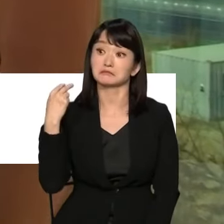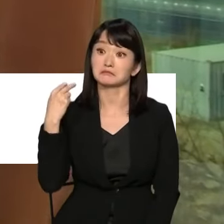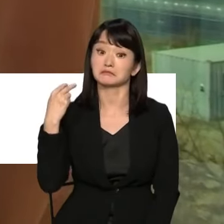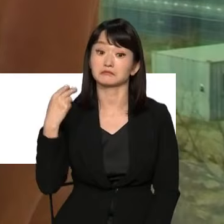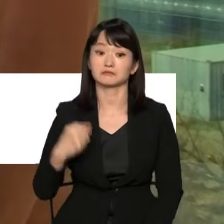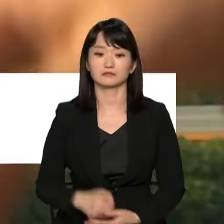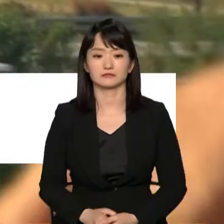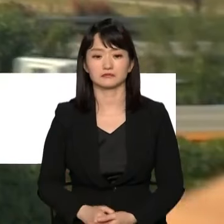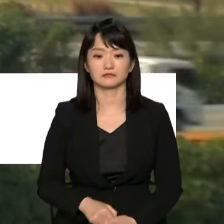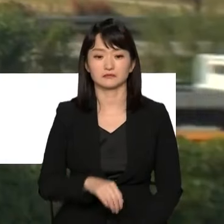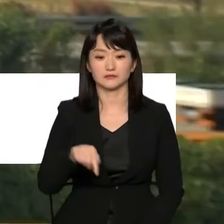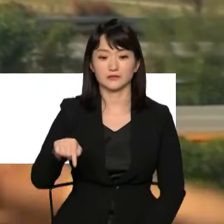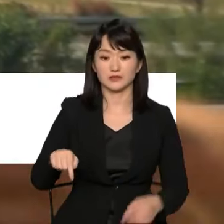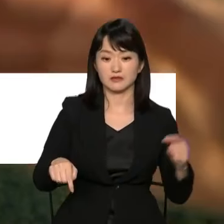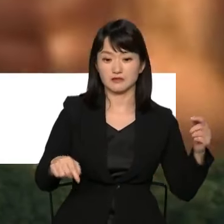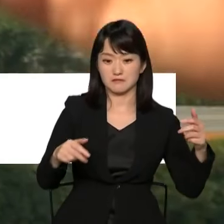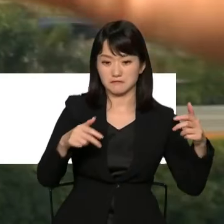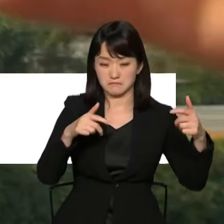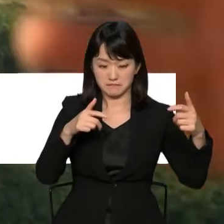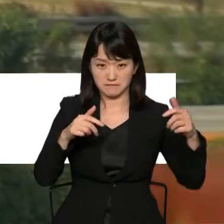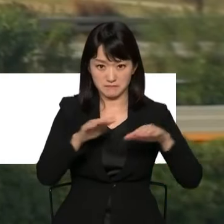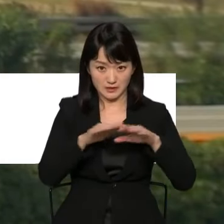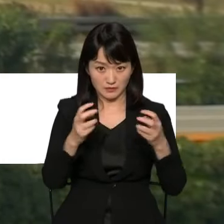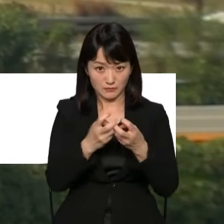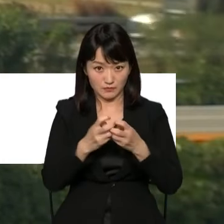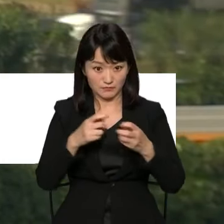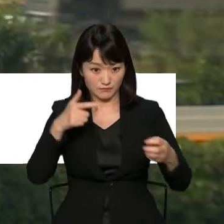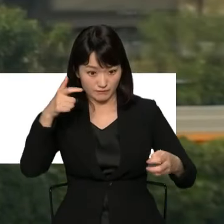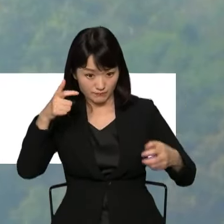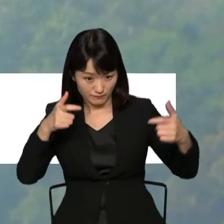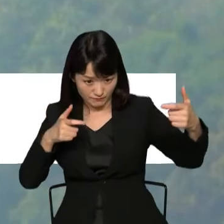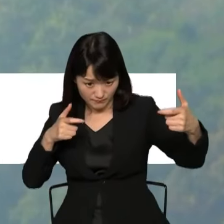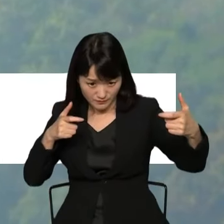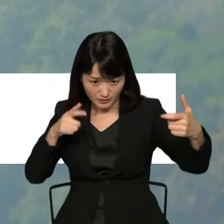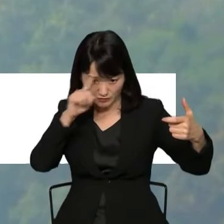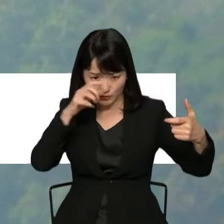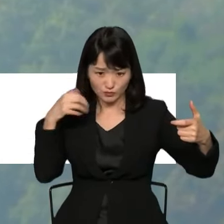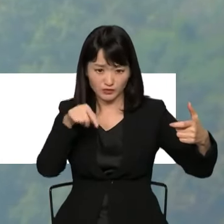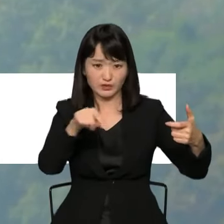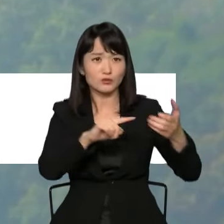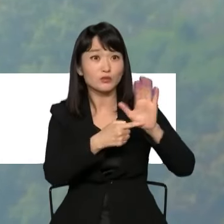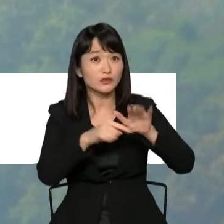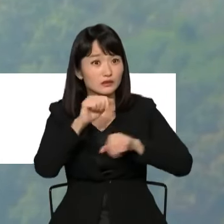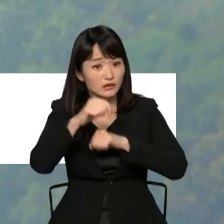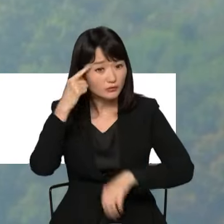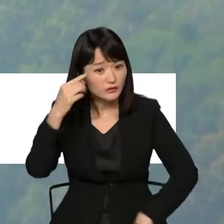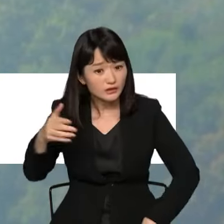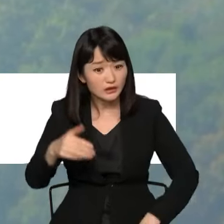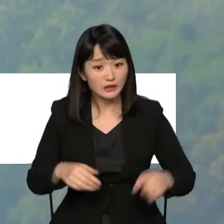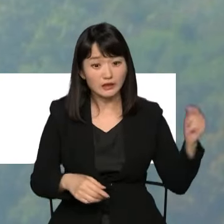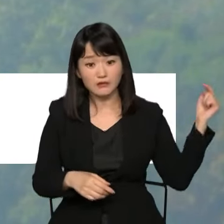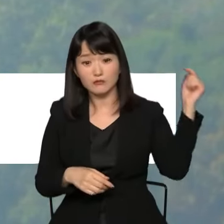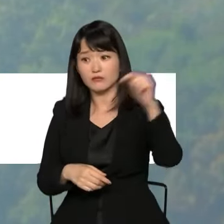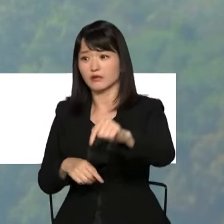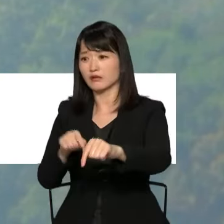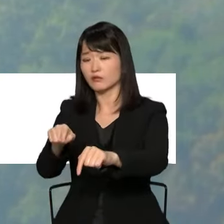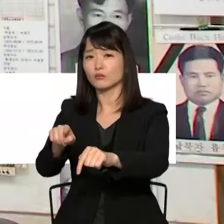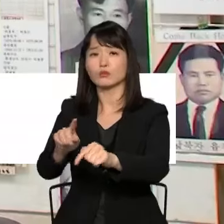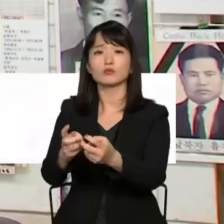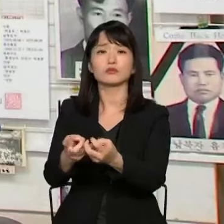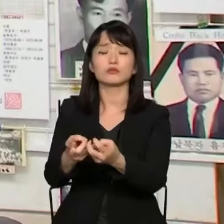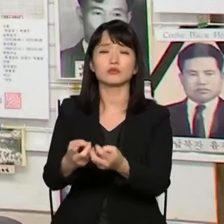저는 그런 얘기 들으니까 끔찍하다고. 정부는 그 이놈들은 들하냐 무슨 그 표현의 자유입니까 그게? 포탄이 날라온다고 그런 지경인데